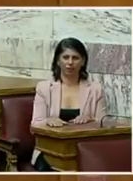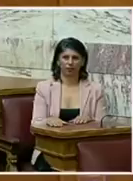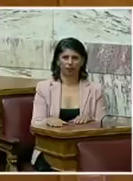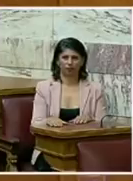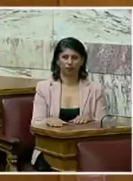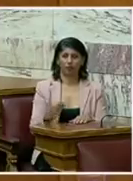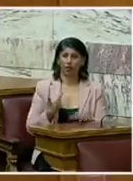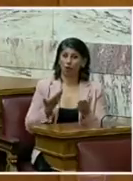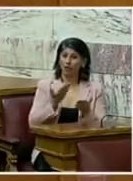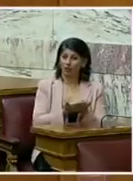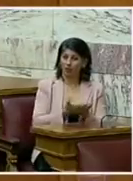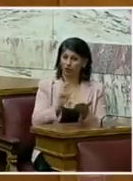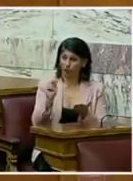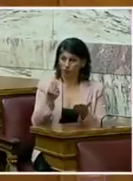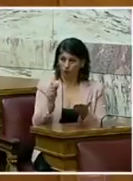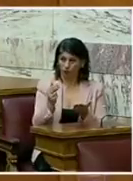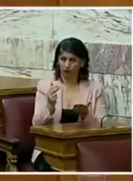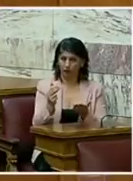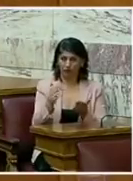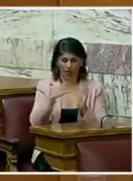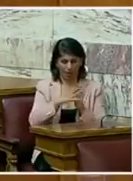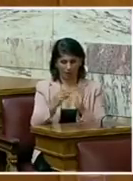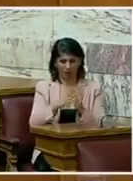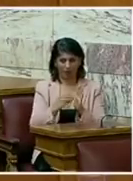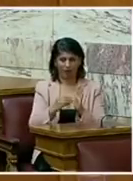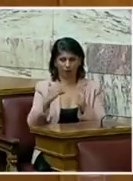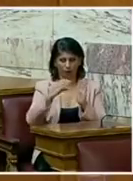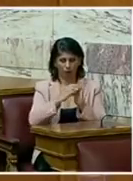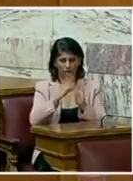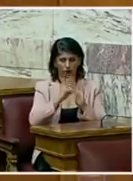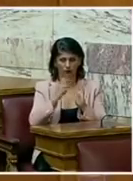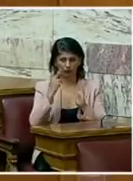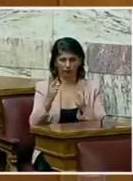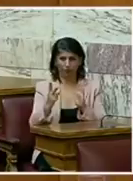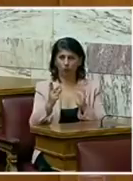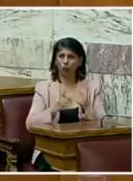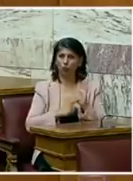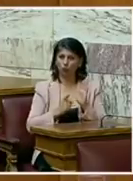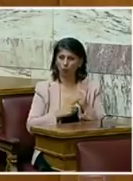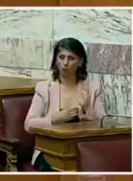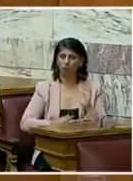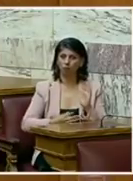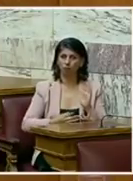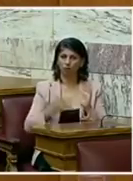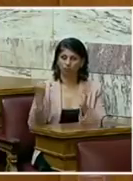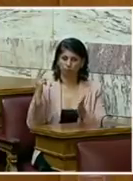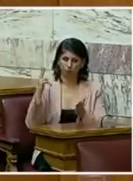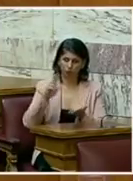καταθέτω στη Βολή αντίγραφο του άρθρου 32 του νόμου με τον οποίο κύρωσε η Ελλάδα τη σύμβαση